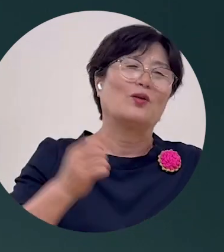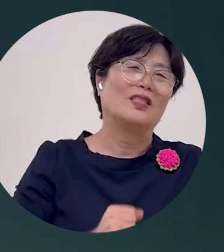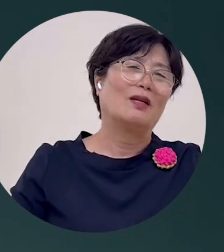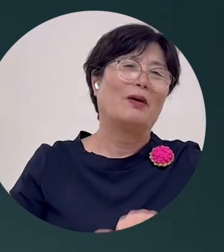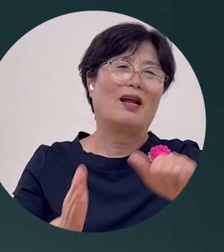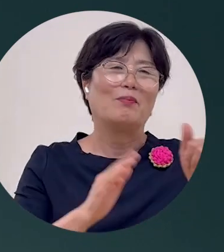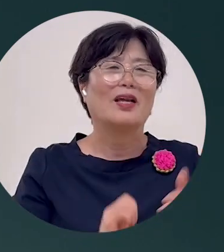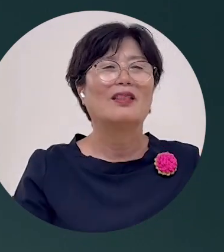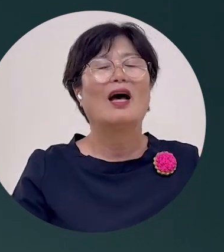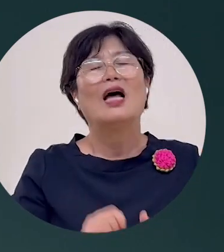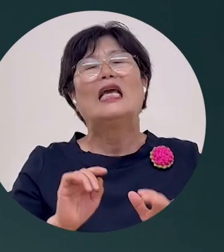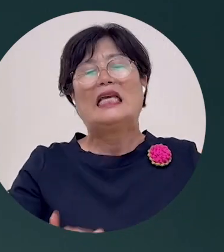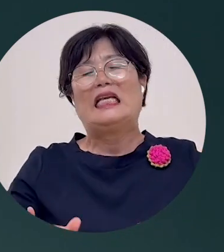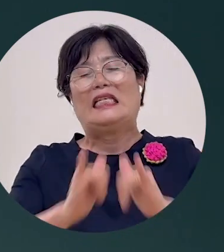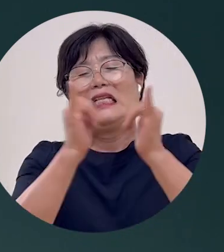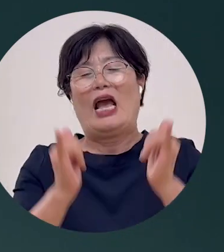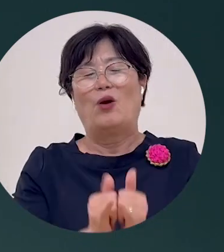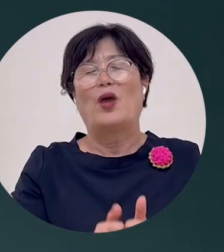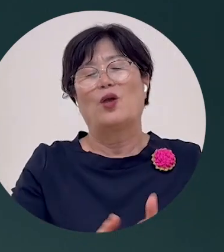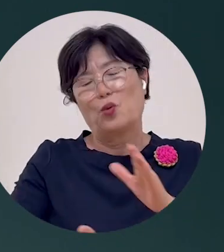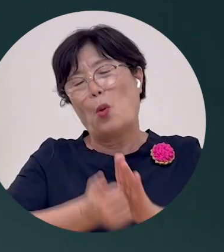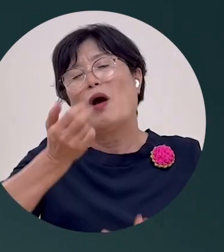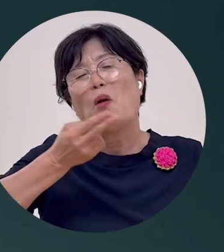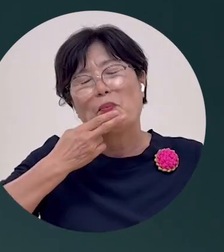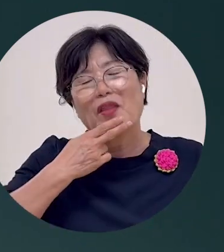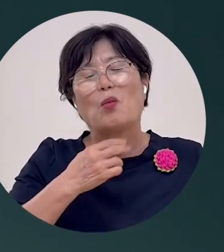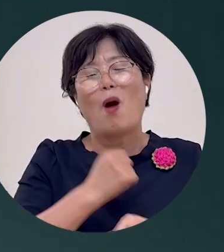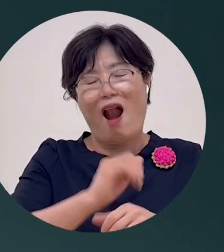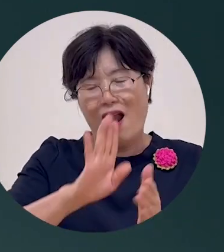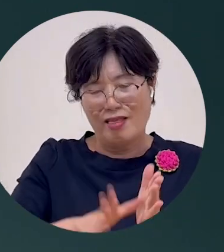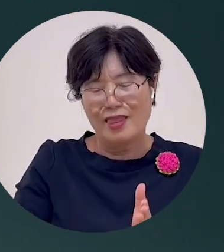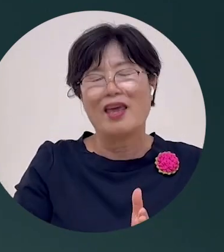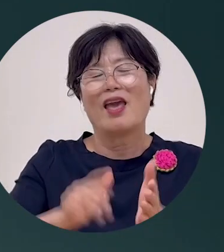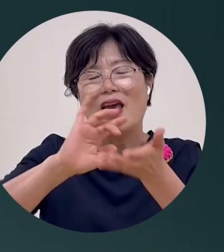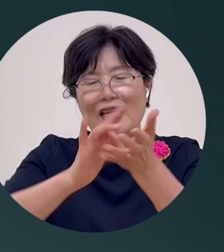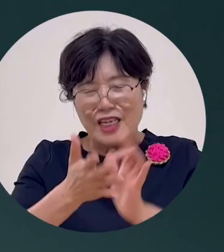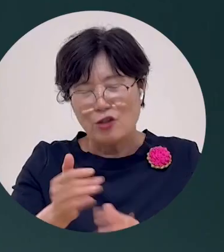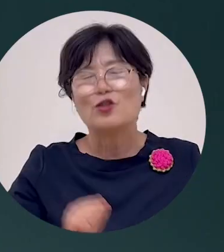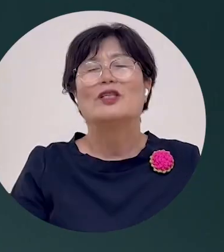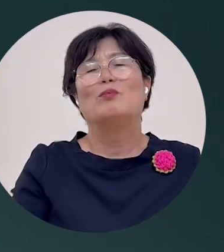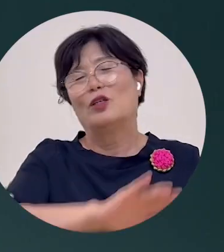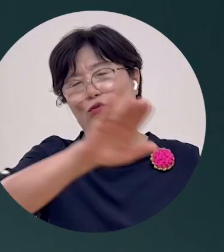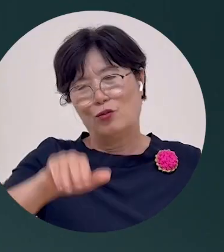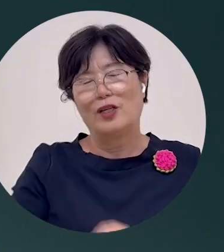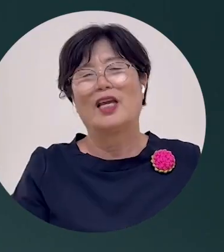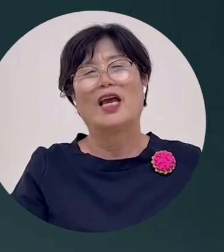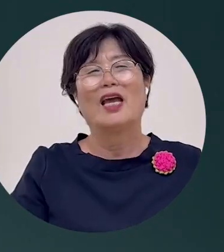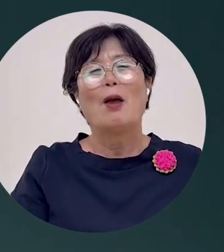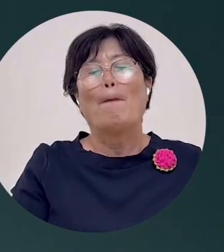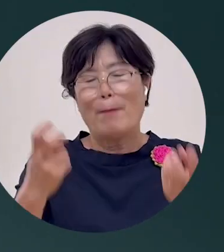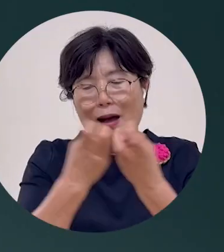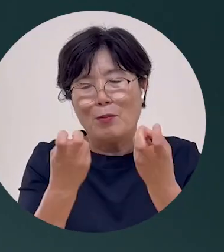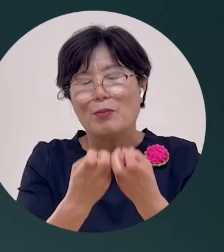대안이다? 예수님만이 대안이죠. 뭐 국민이 대안이겠어요? 예수님만이